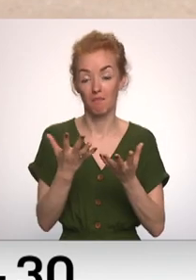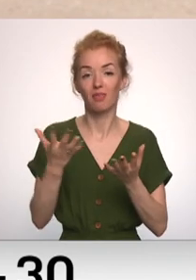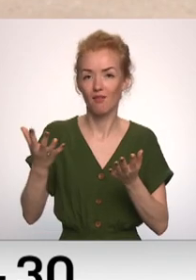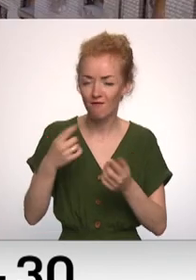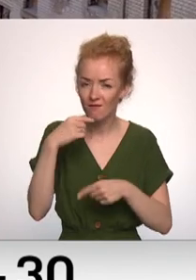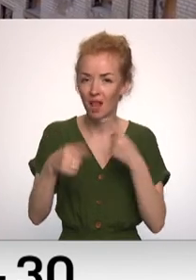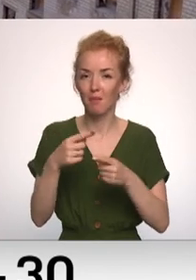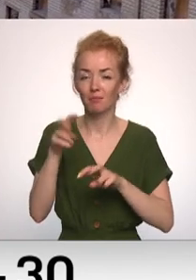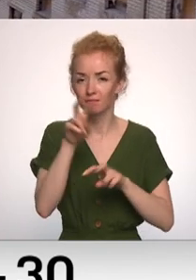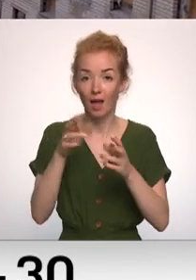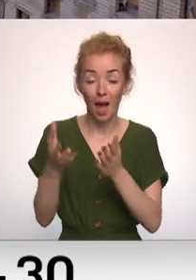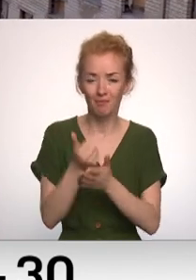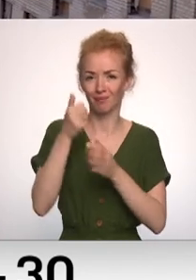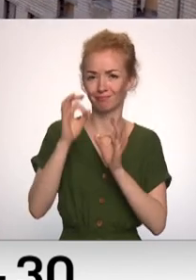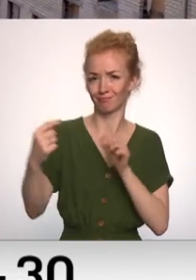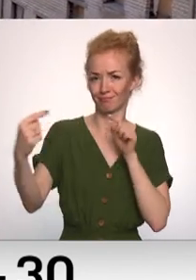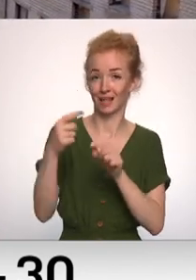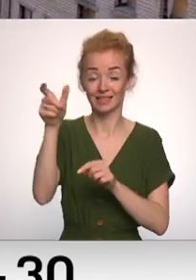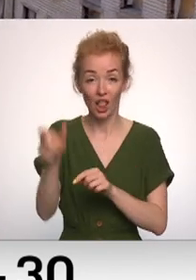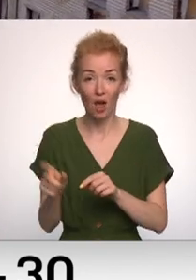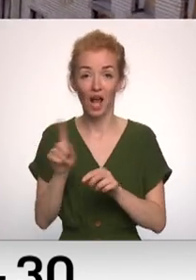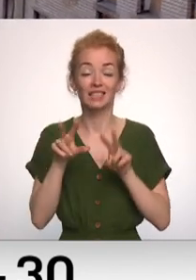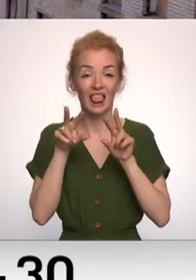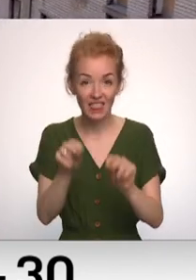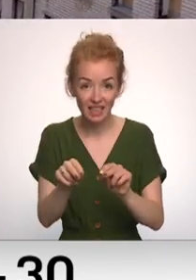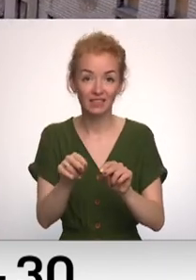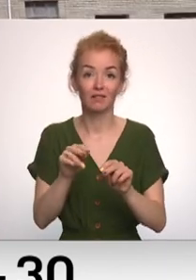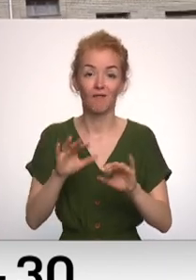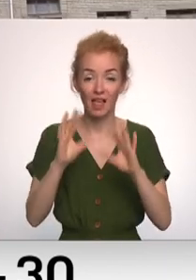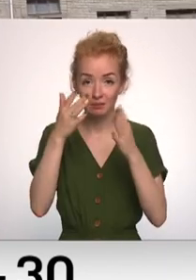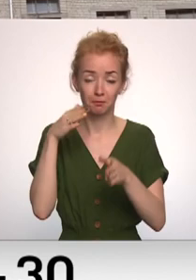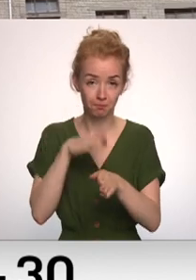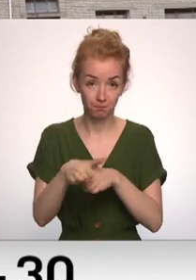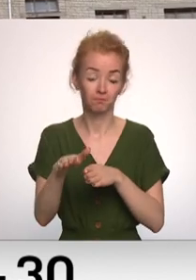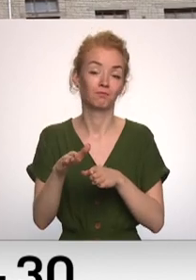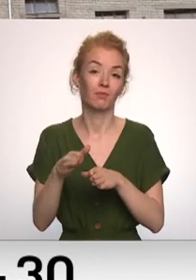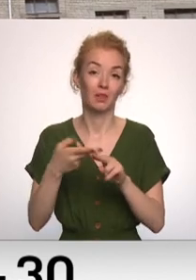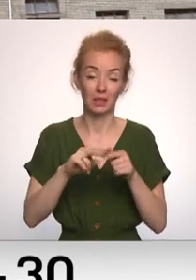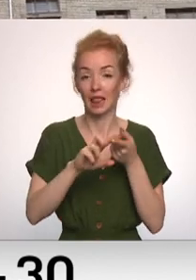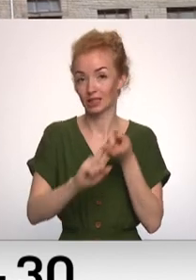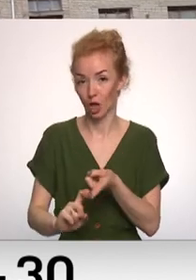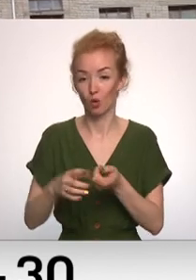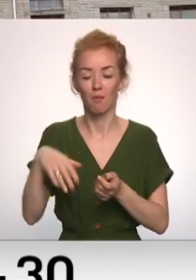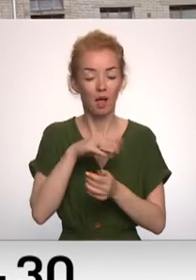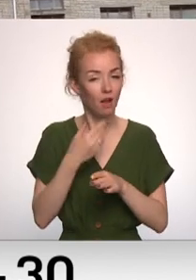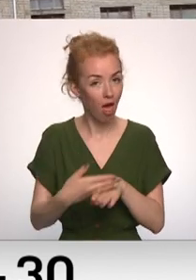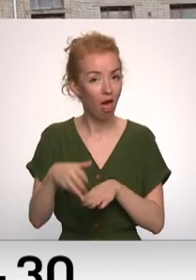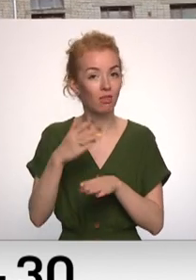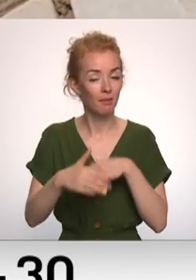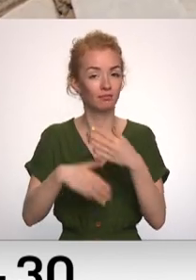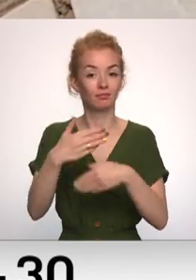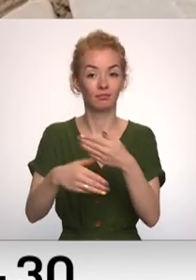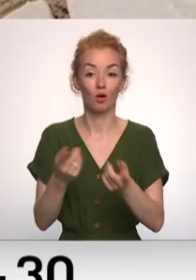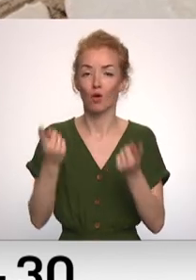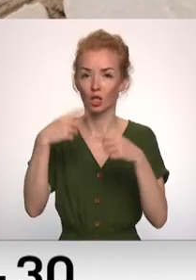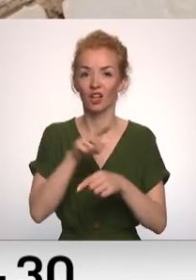vienmēr pareizos cilvēks tie, kas tic un kas redz gaismu tuneļu galā un kā līdz tai aiziet, līdz ar to mēs arī lēni gājām uz priekšu.